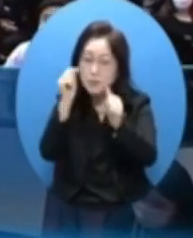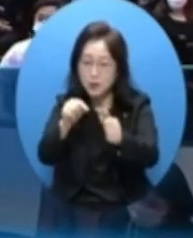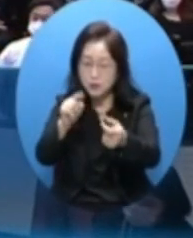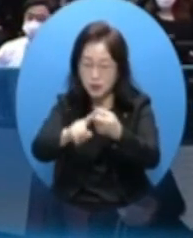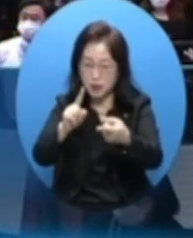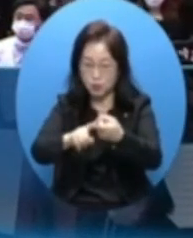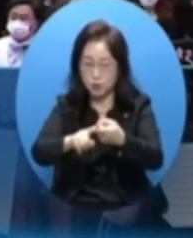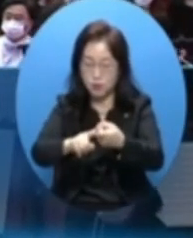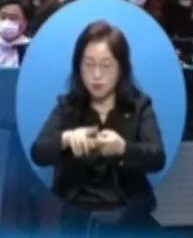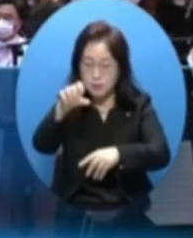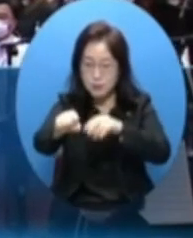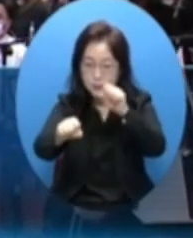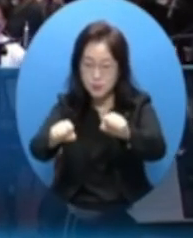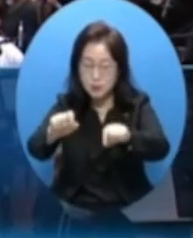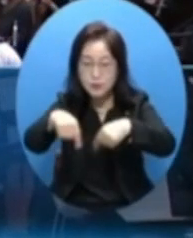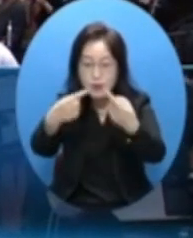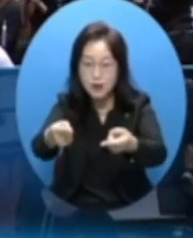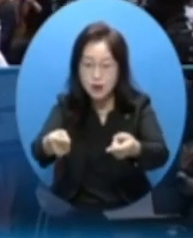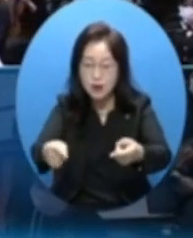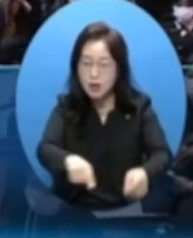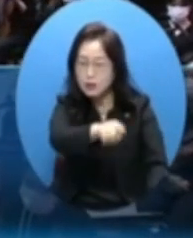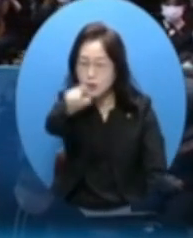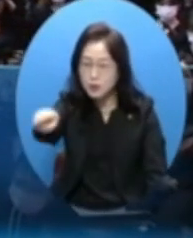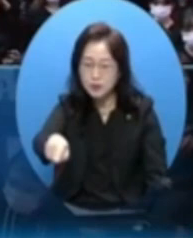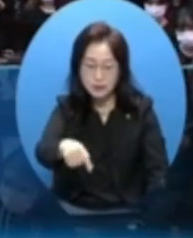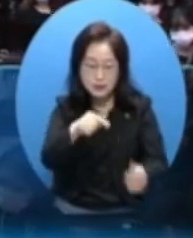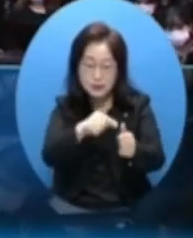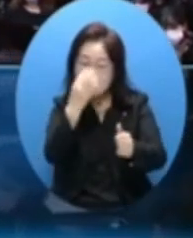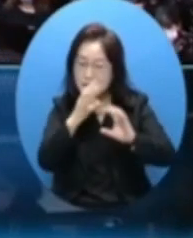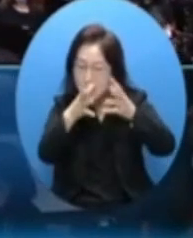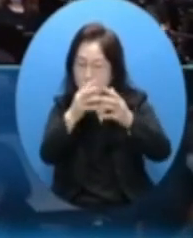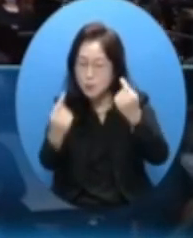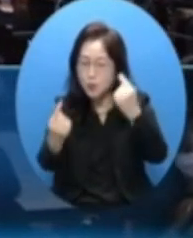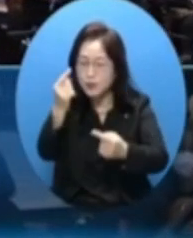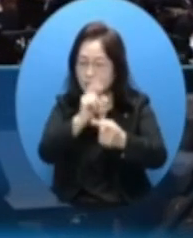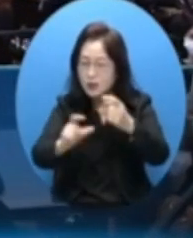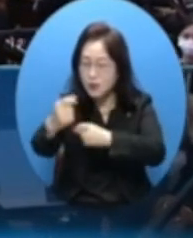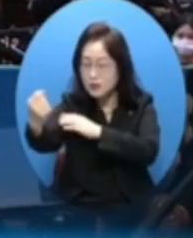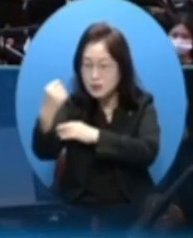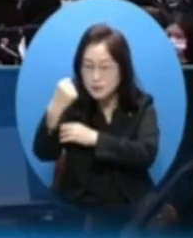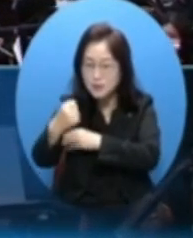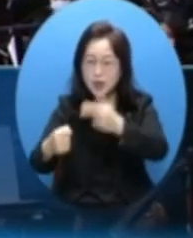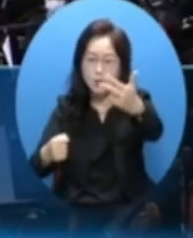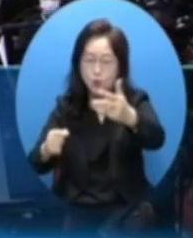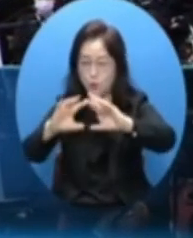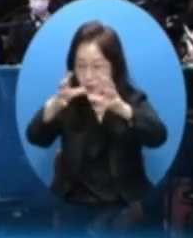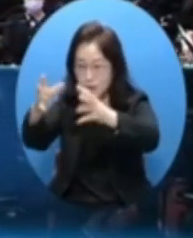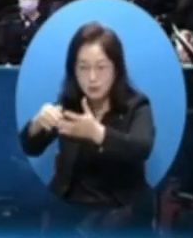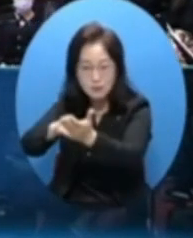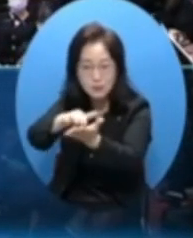내 앞에서 여러 민족 곡 너보다 많고 힘이 센 일곱 족속을